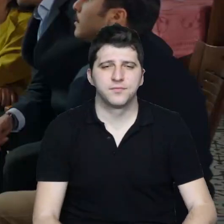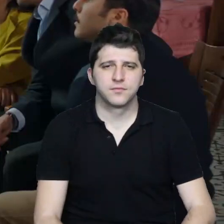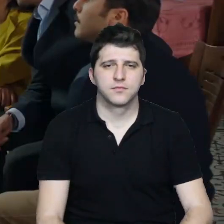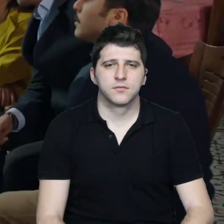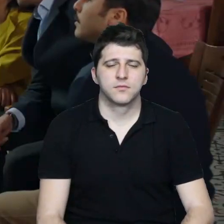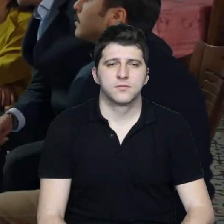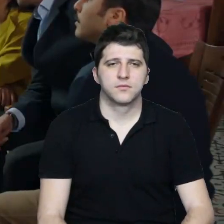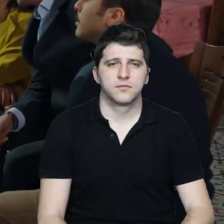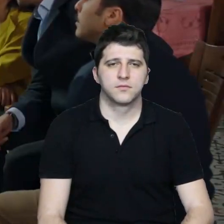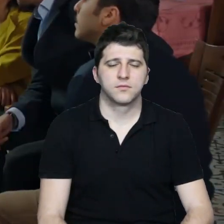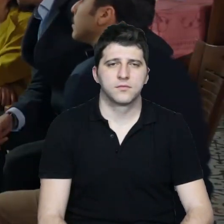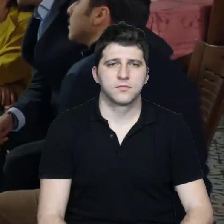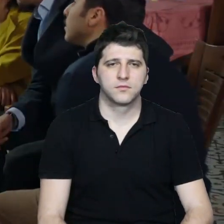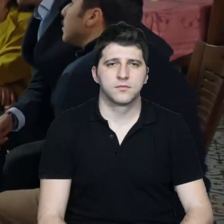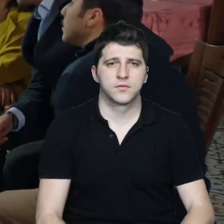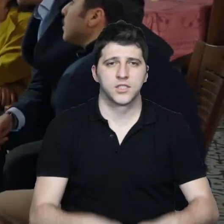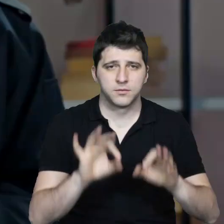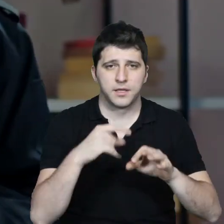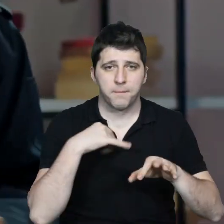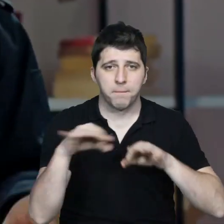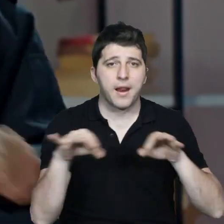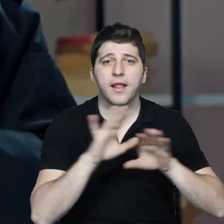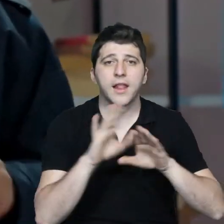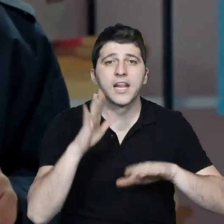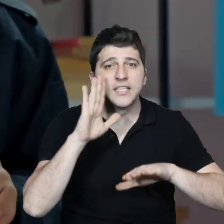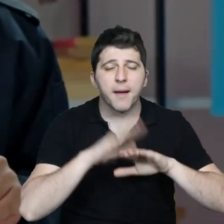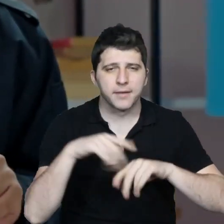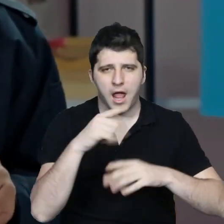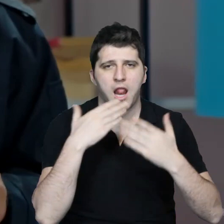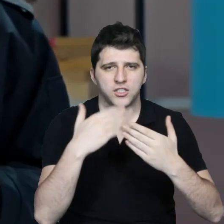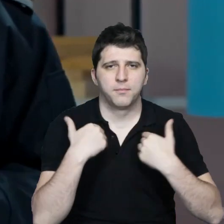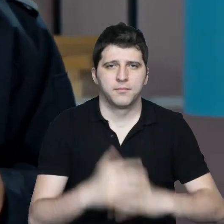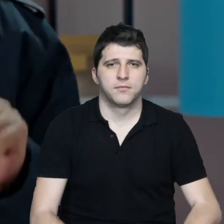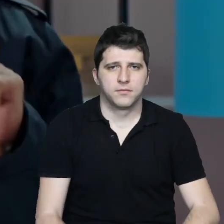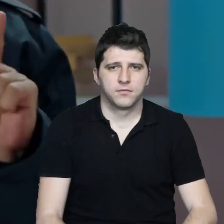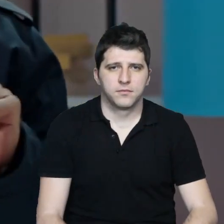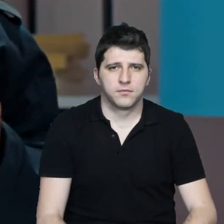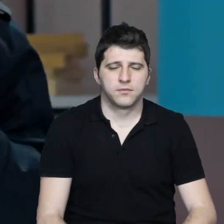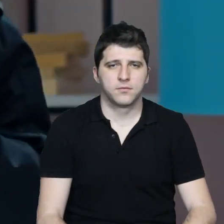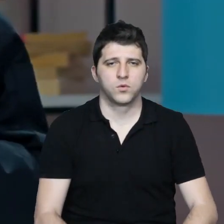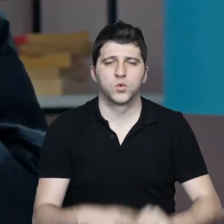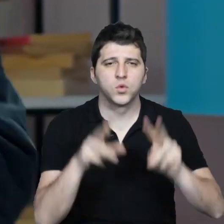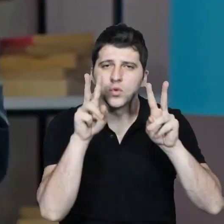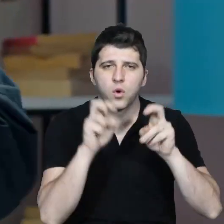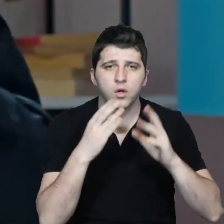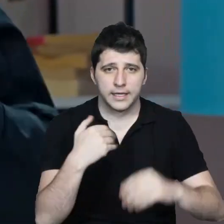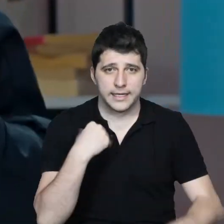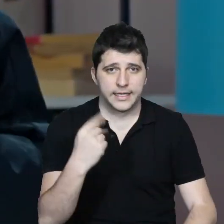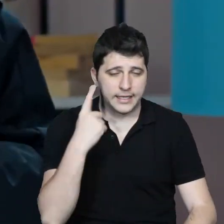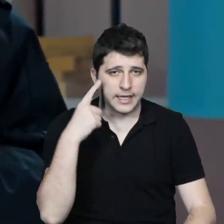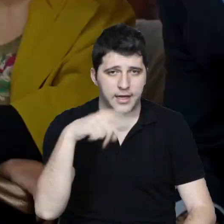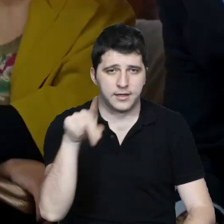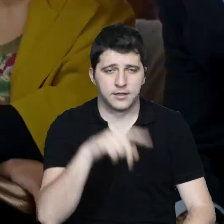Posta yazılı montu sırtında. Şimdi size plandan değil yapacağımız şeyden bahsedeceğim. Durum şu arkadaşlar. Beni iyi